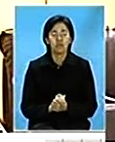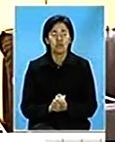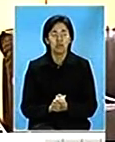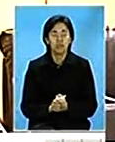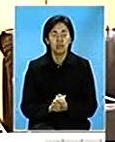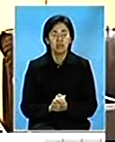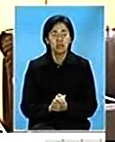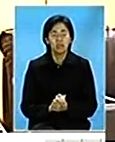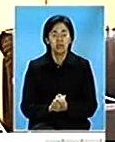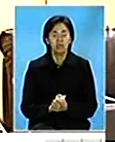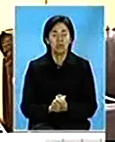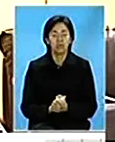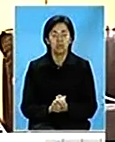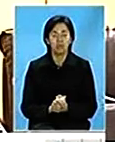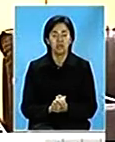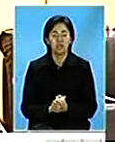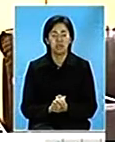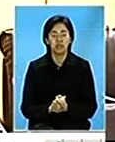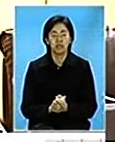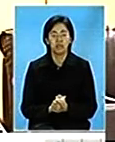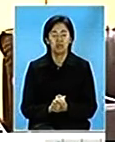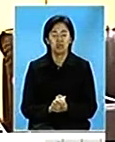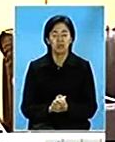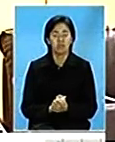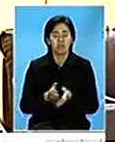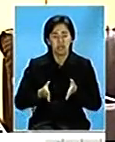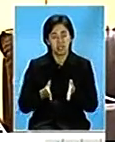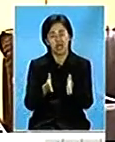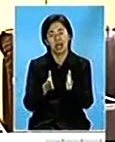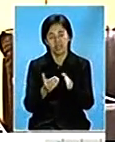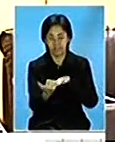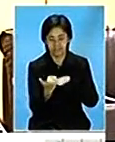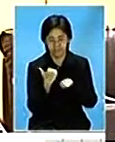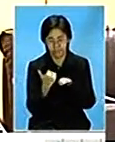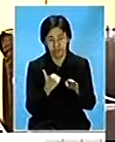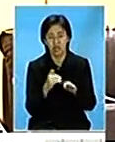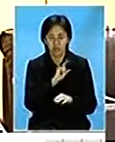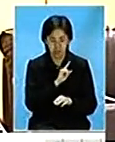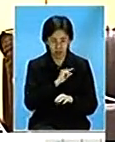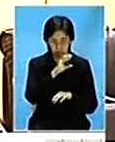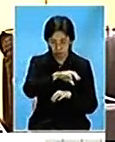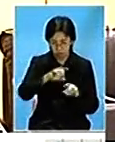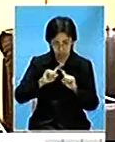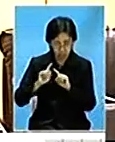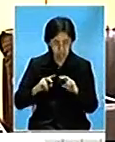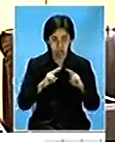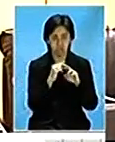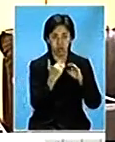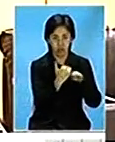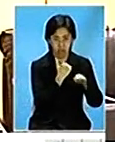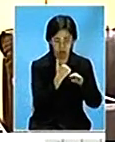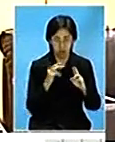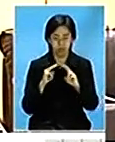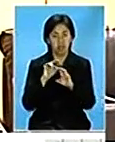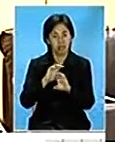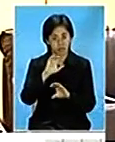สายทางดังกล่าวเป็นสายทางที่มีอยู่ในความรับผิดชอบของหลายหน่วยงานทั้งกระทรวงคมนาคมมหาดไ